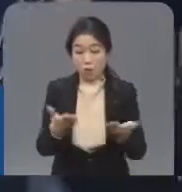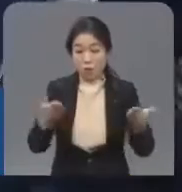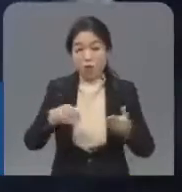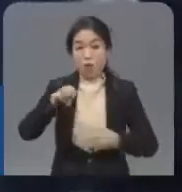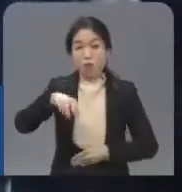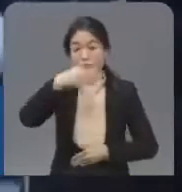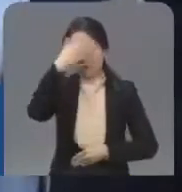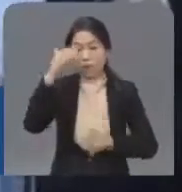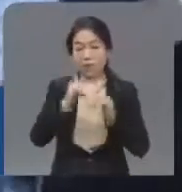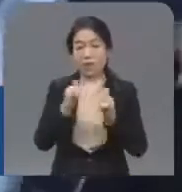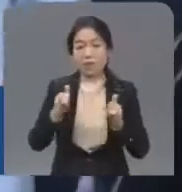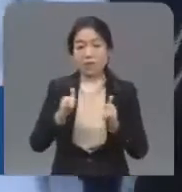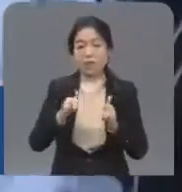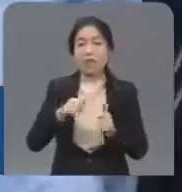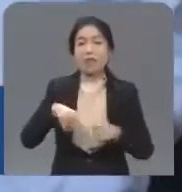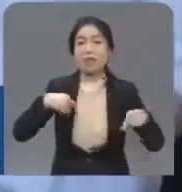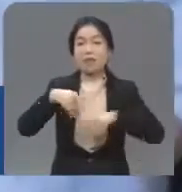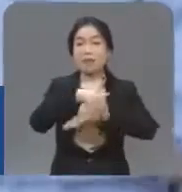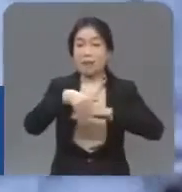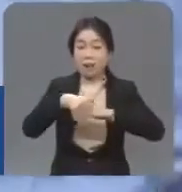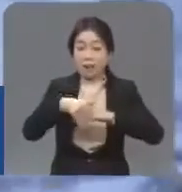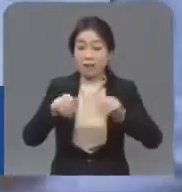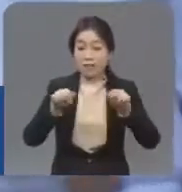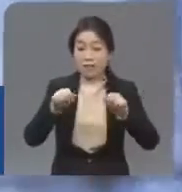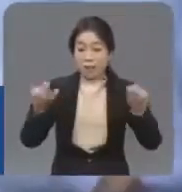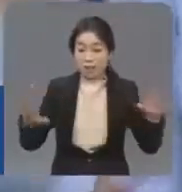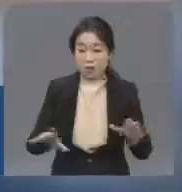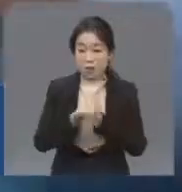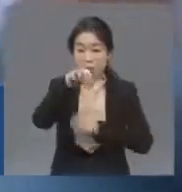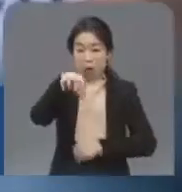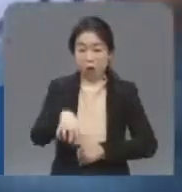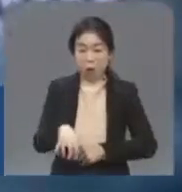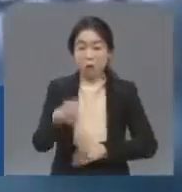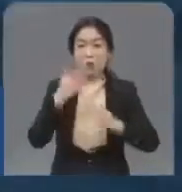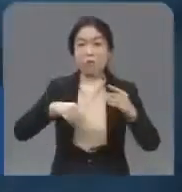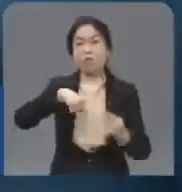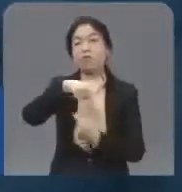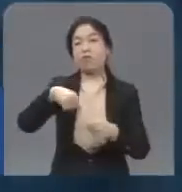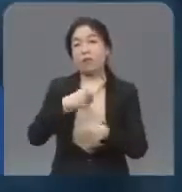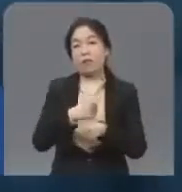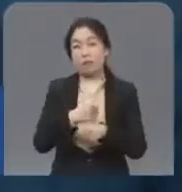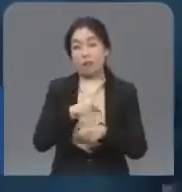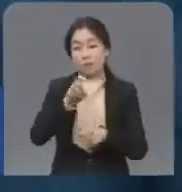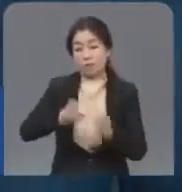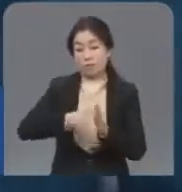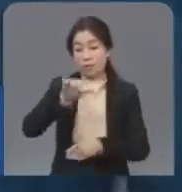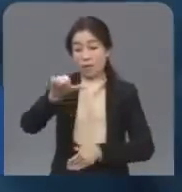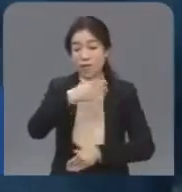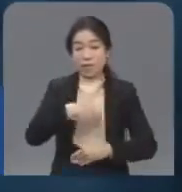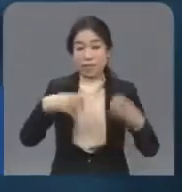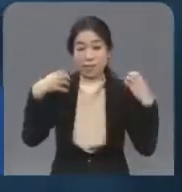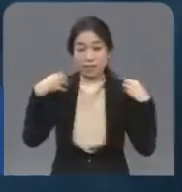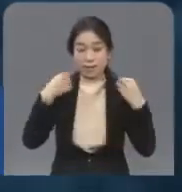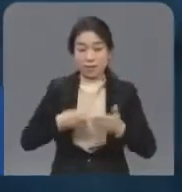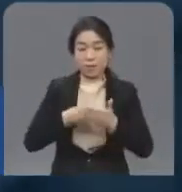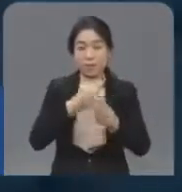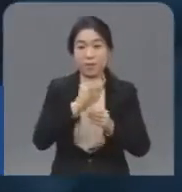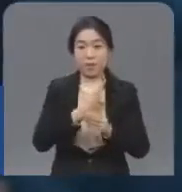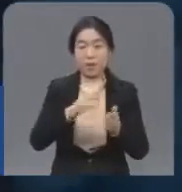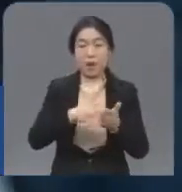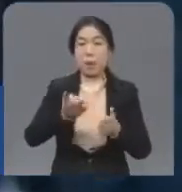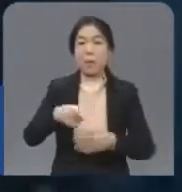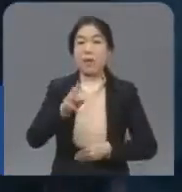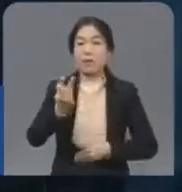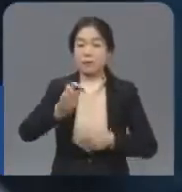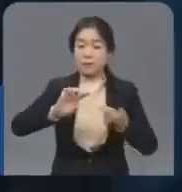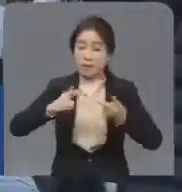광주 청년정책 플랫폼을 공식 운영합니다. 광주 청년정책 플랫폼은 광주시와 5개 자치구가 추진 중인 130여